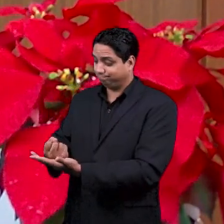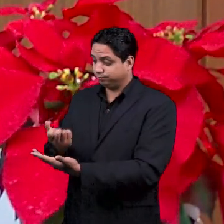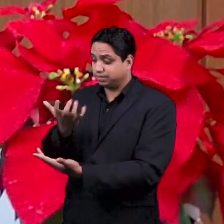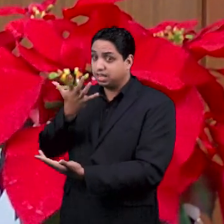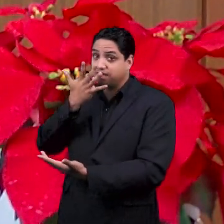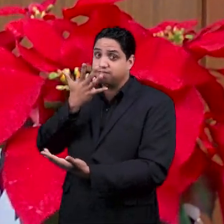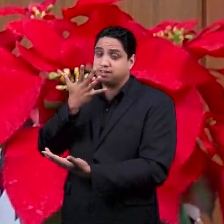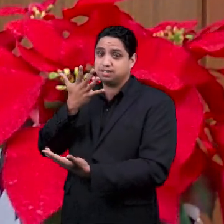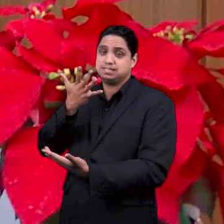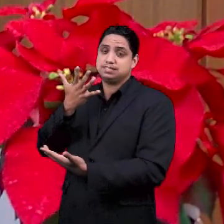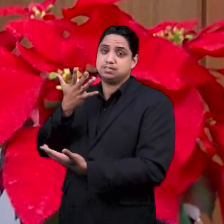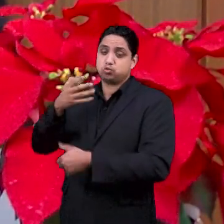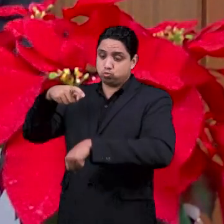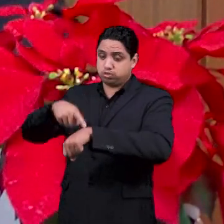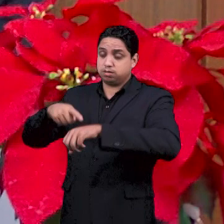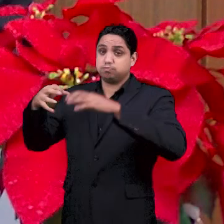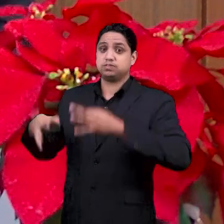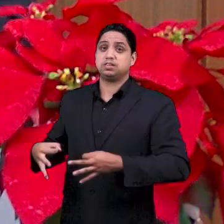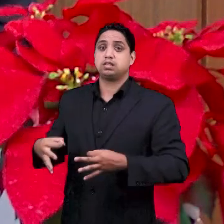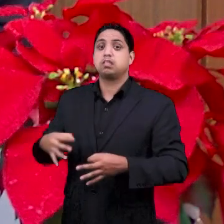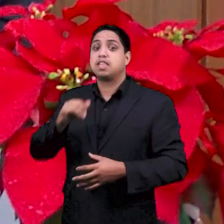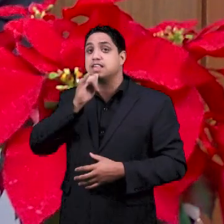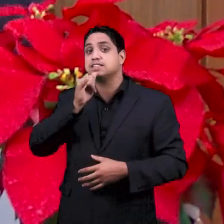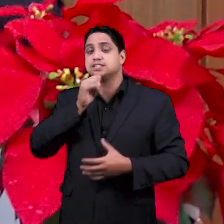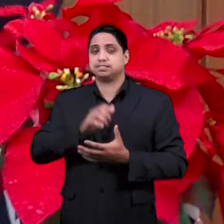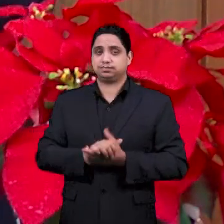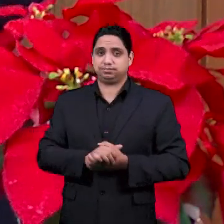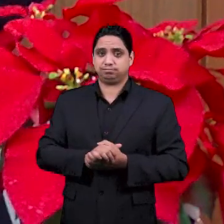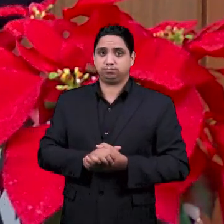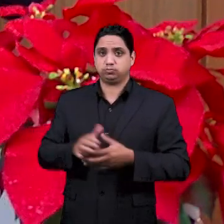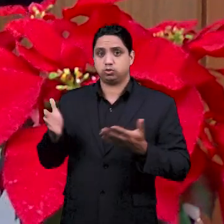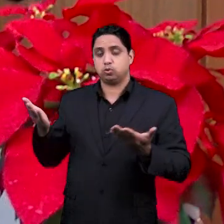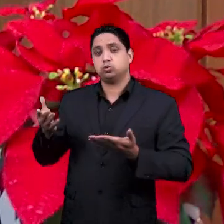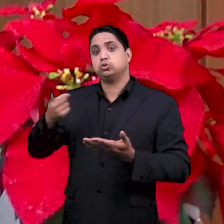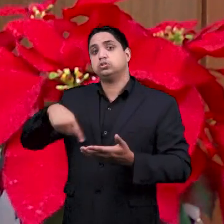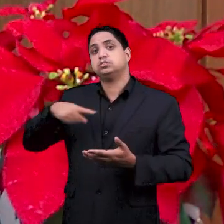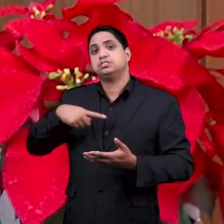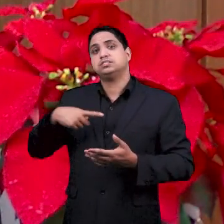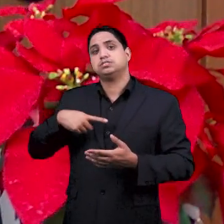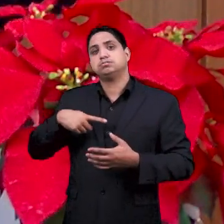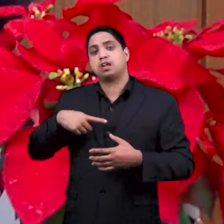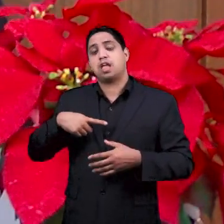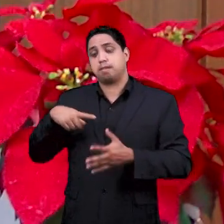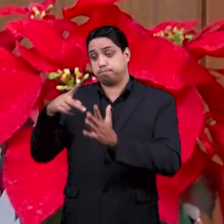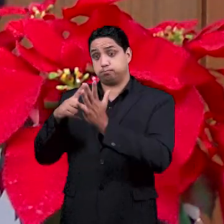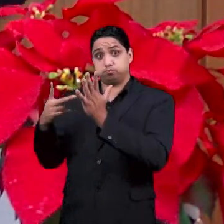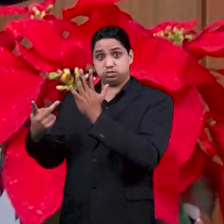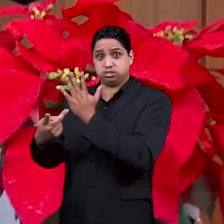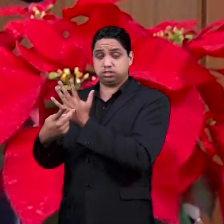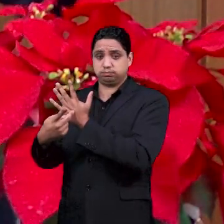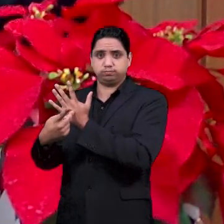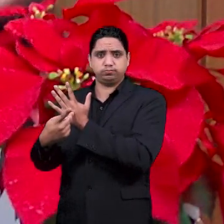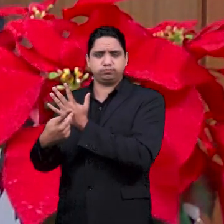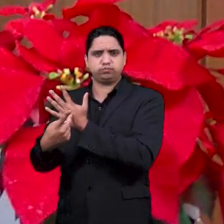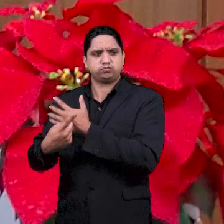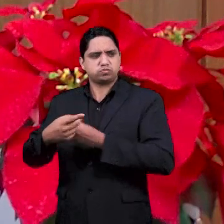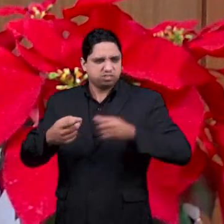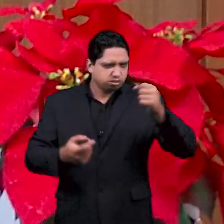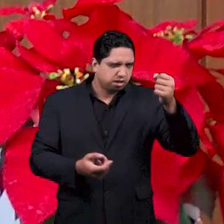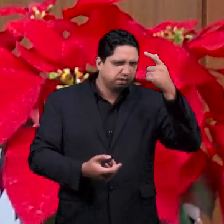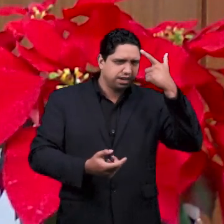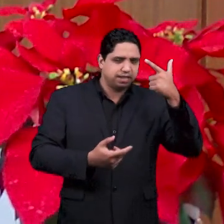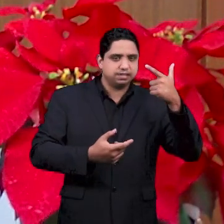богодухновение, оно приносится в правильное время. Сегодня у нас та же самая притча, которая